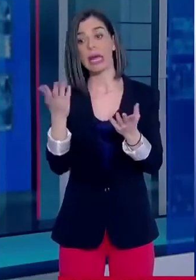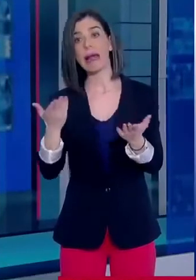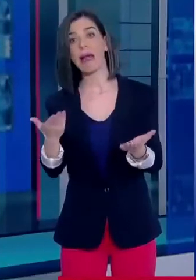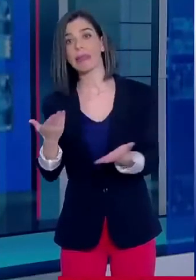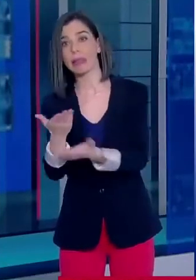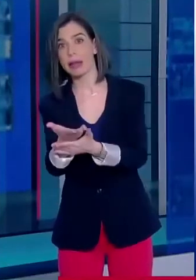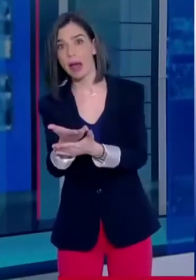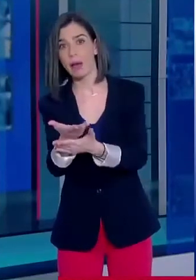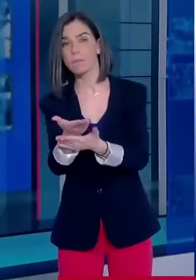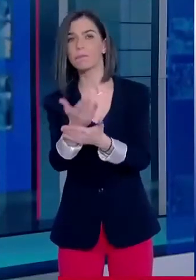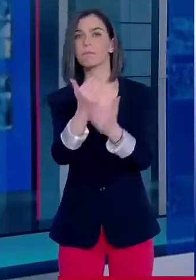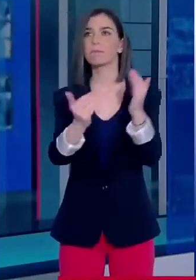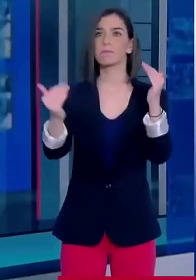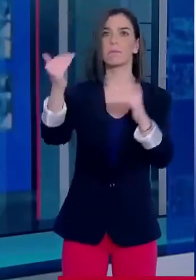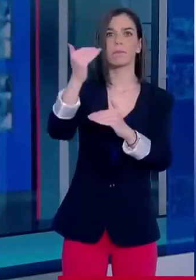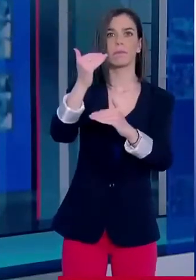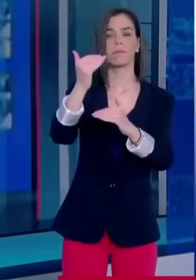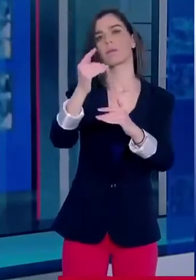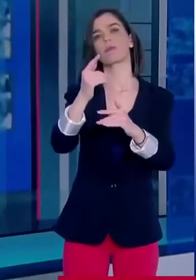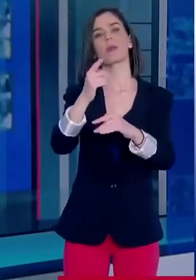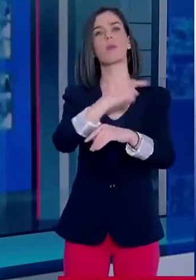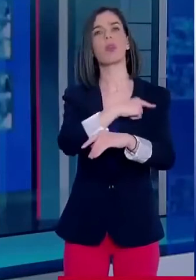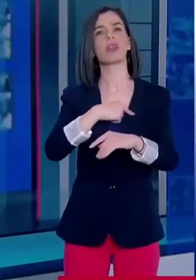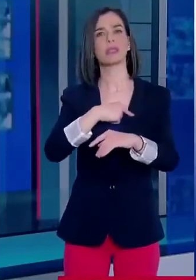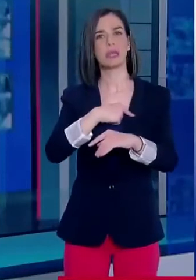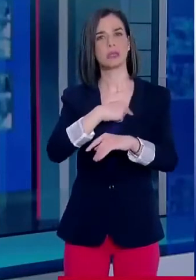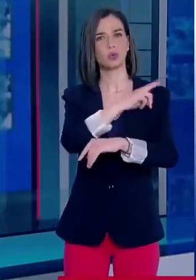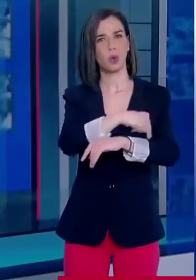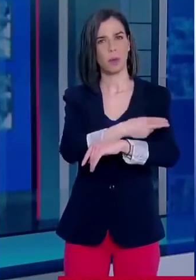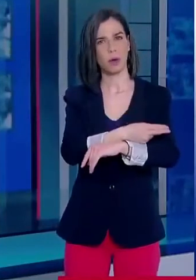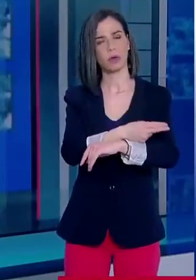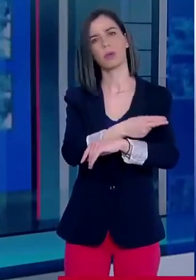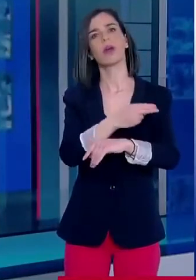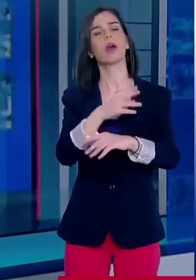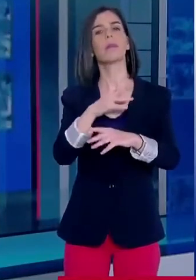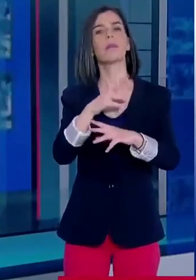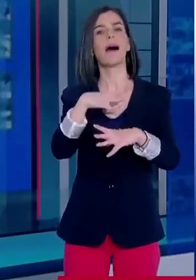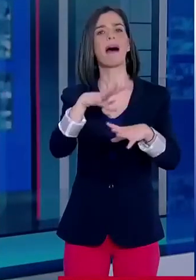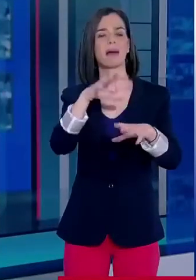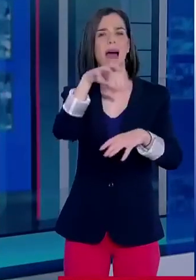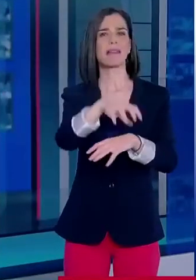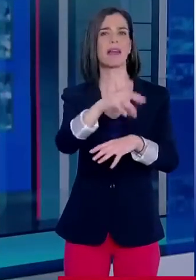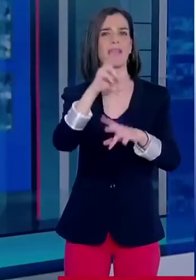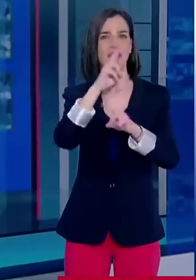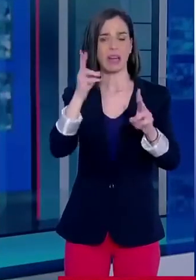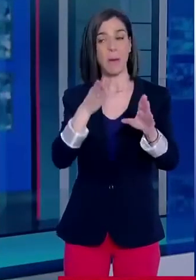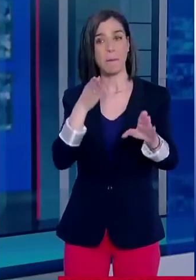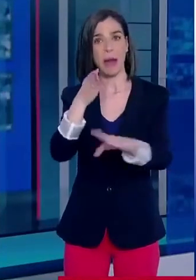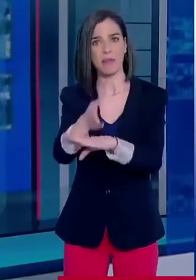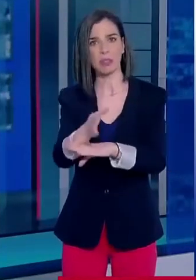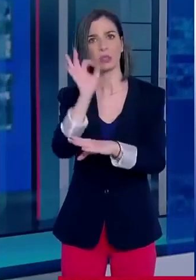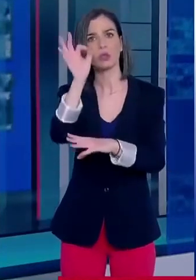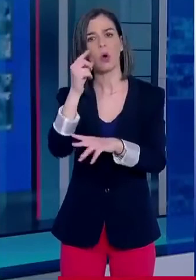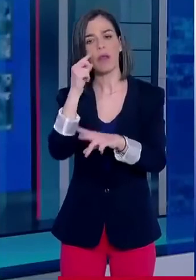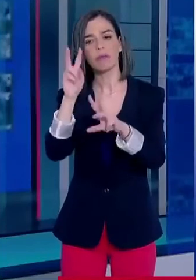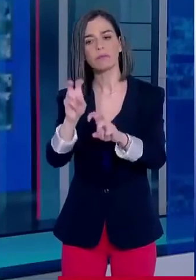καταγγελία ανώτερες αρχές από τις διοικήσεις των νοσοκομείων όπως είπα πριν η Αρχή Διαφάνειας παρεμβαίνει προκειμένου να